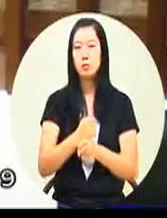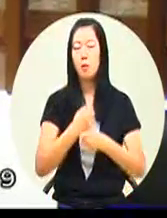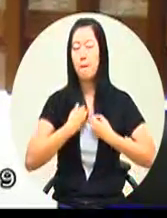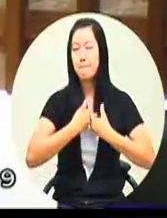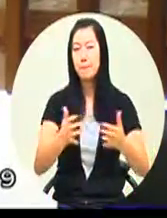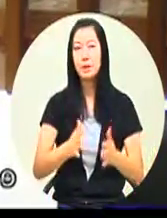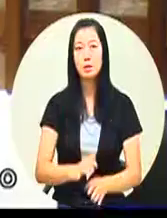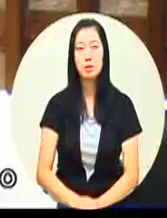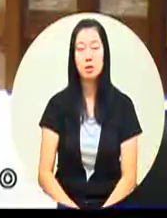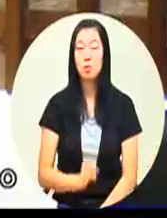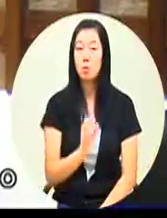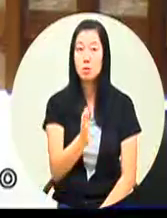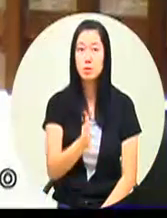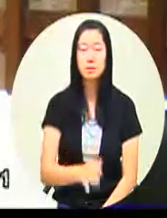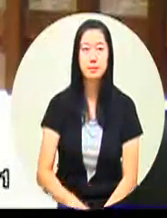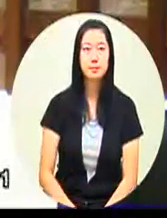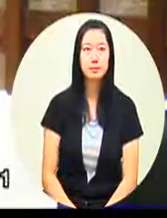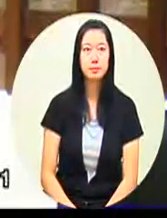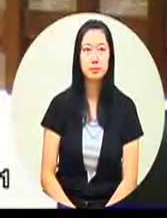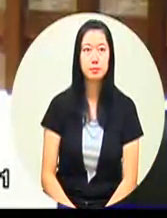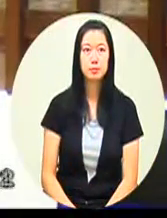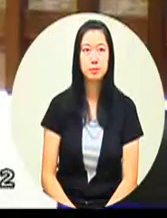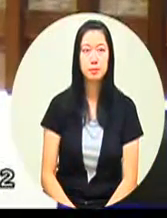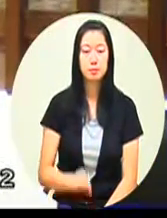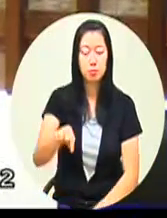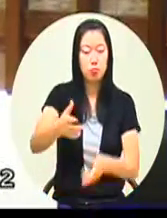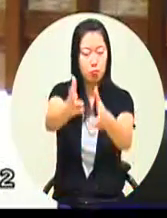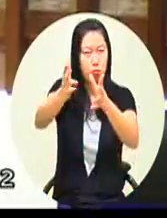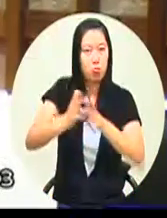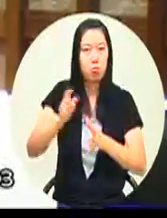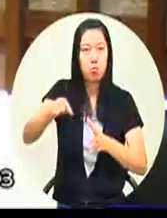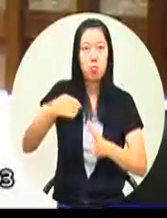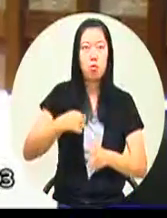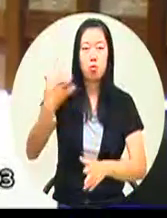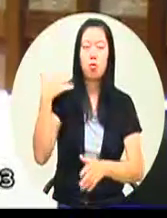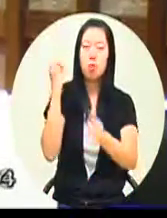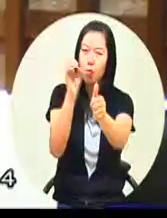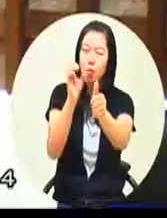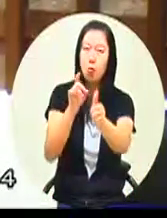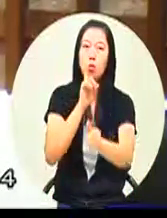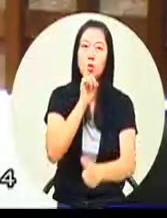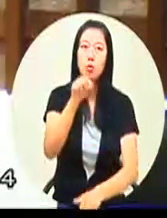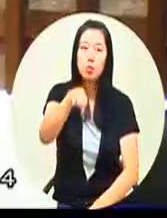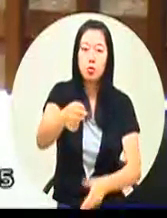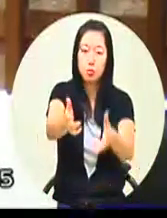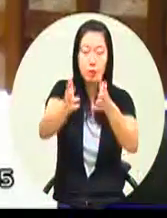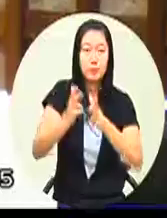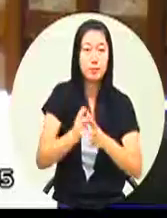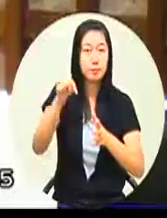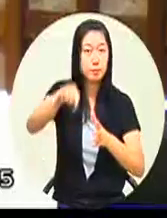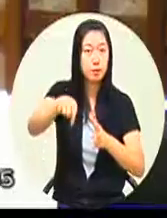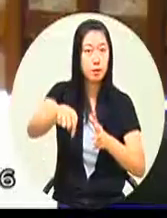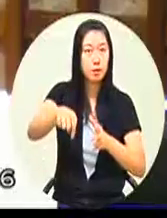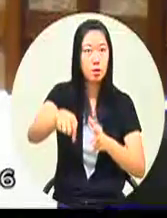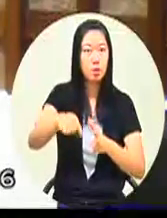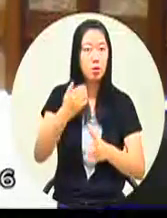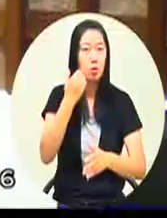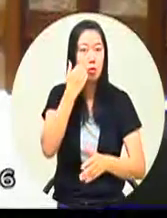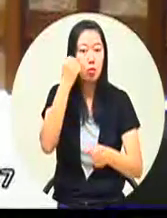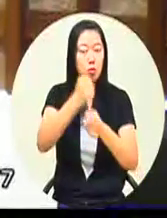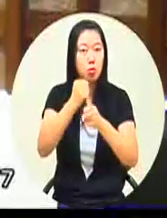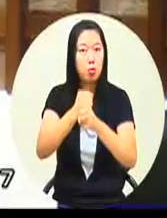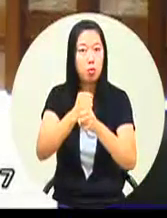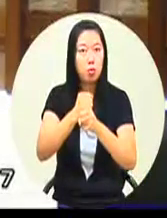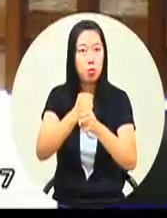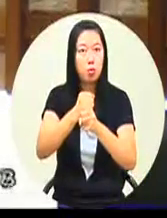安尼做，原因是安怎？当时中德桥迄个所在，我就一直讲，我讲中德桥迄个所在遐若无吞起，无想话世